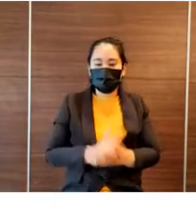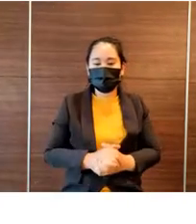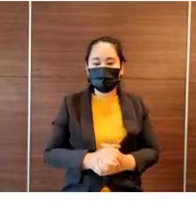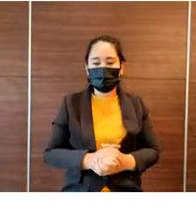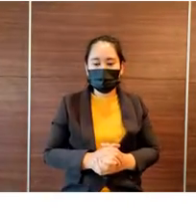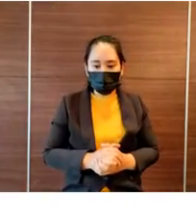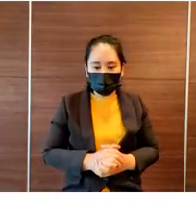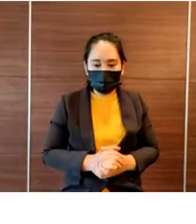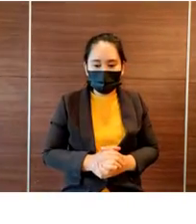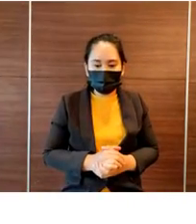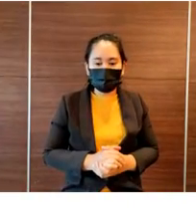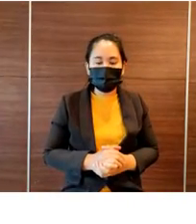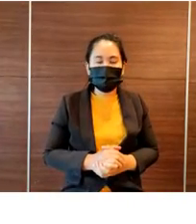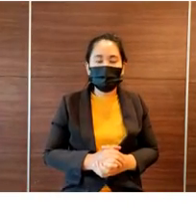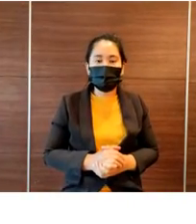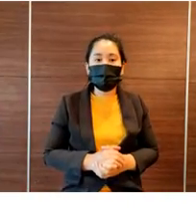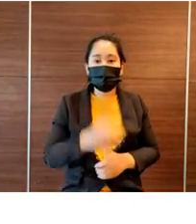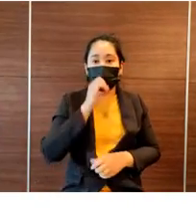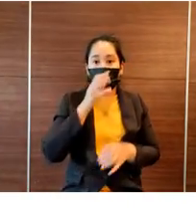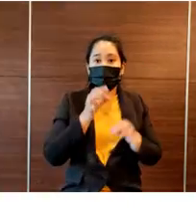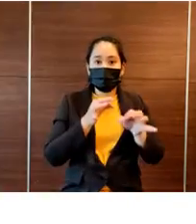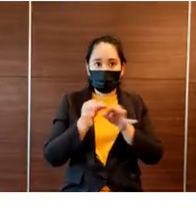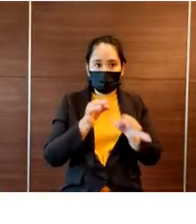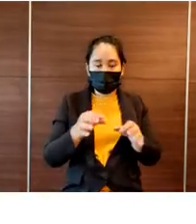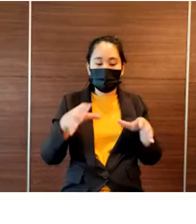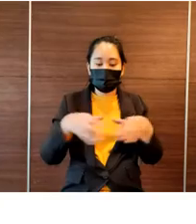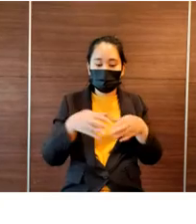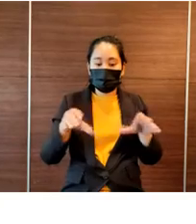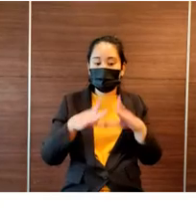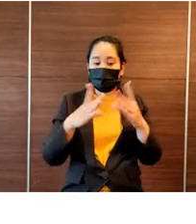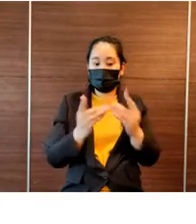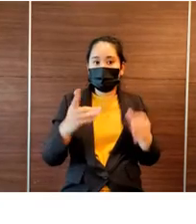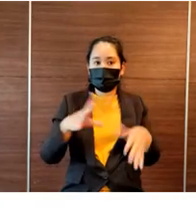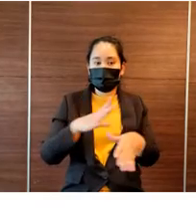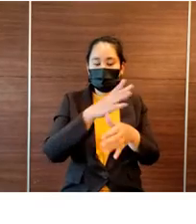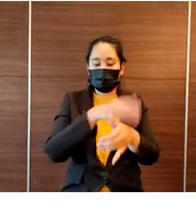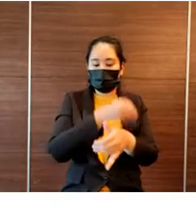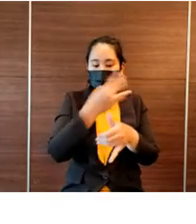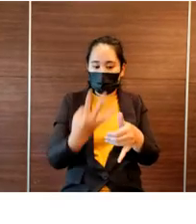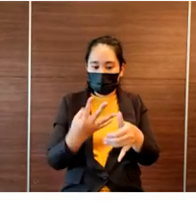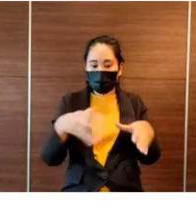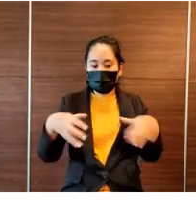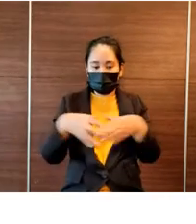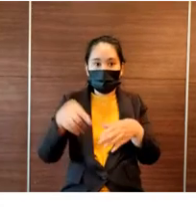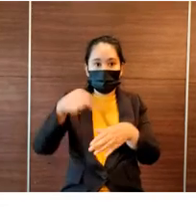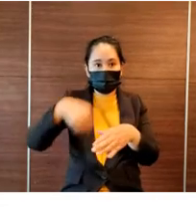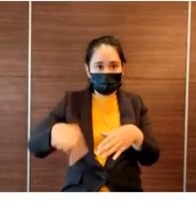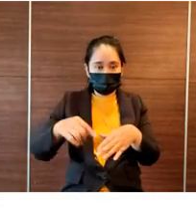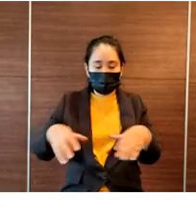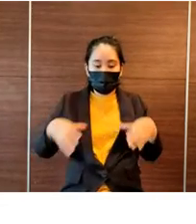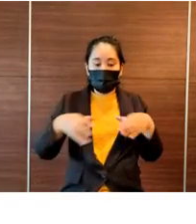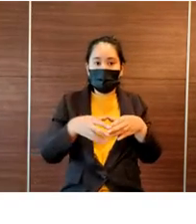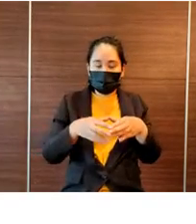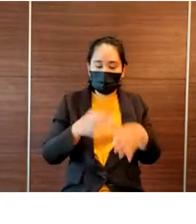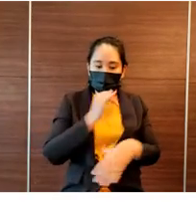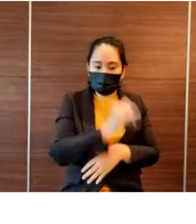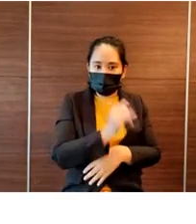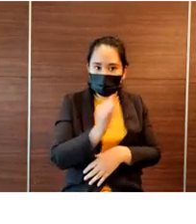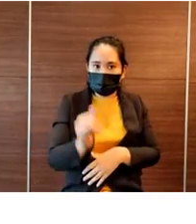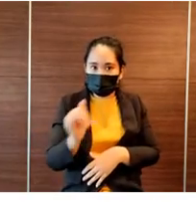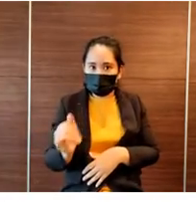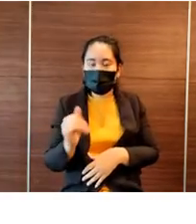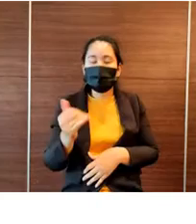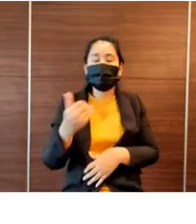คือจะบอกคร่าวๆว่าคร่าวๆว่าฟ้าสีลุงเนี่ยนอกจากมี KPLS ที่เป็นคลินิกแล้วเนี่ยก็มีทีมเชิงรุก